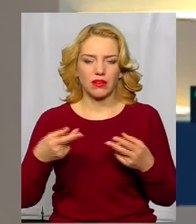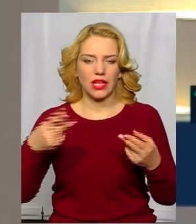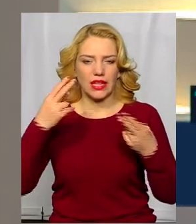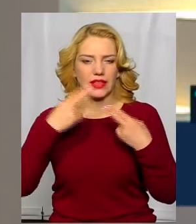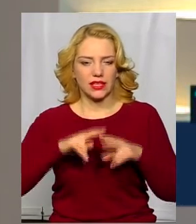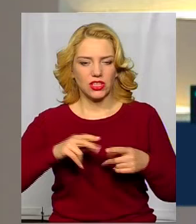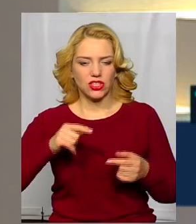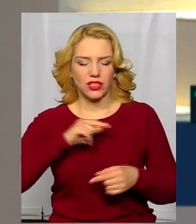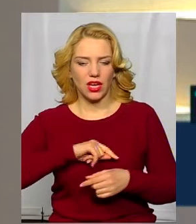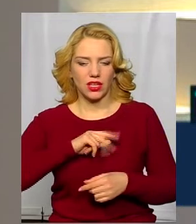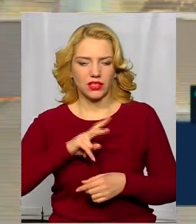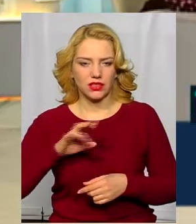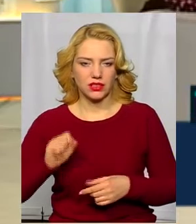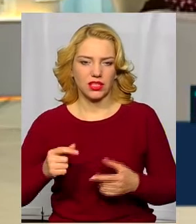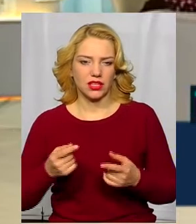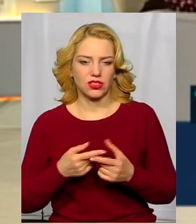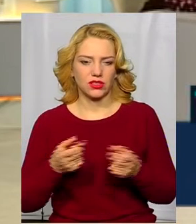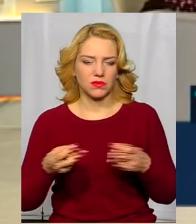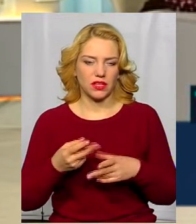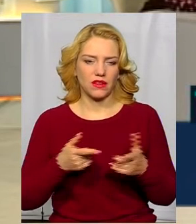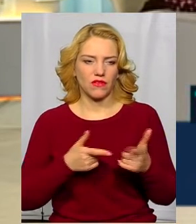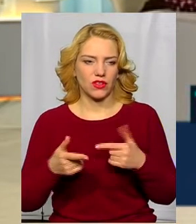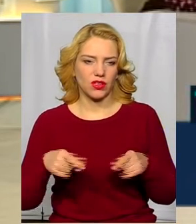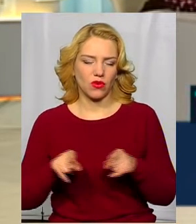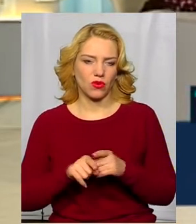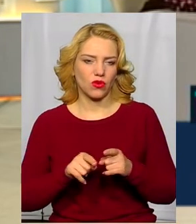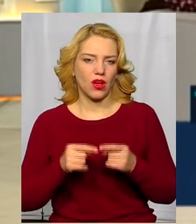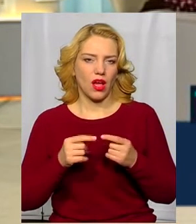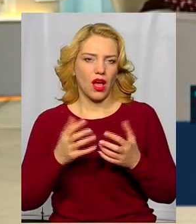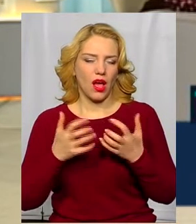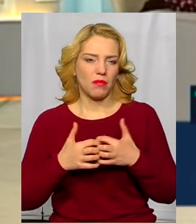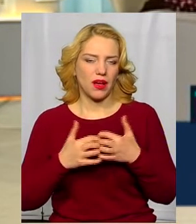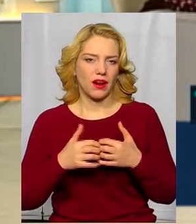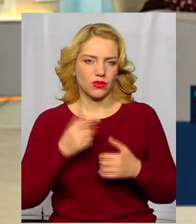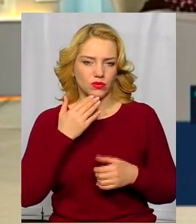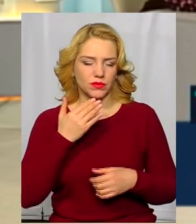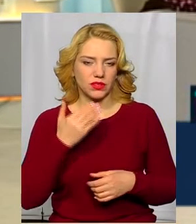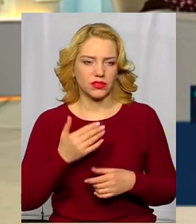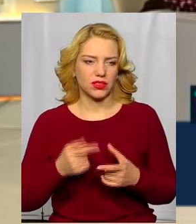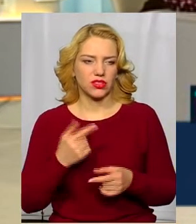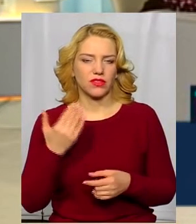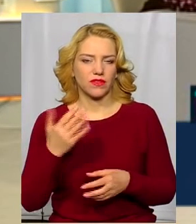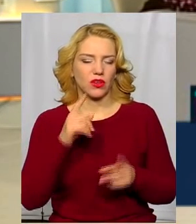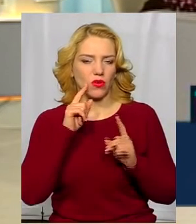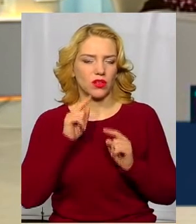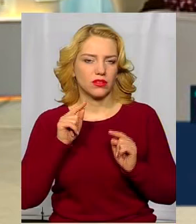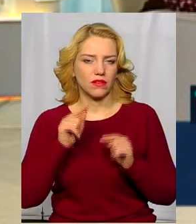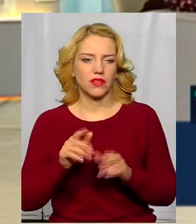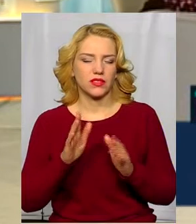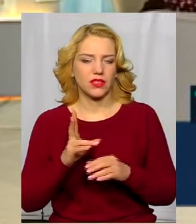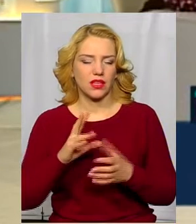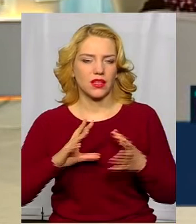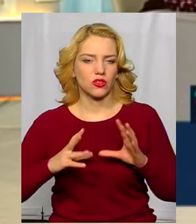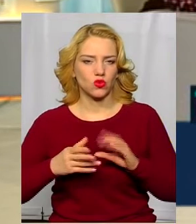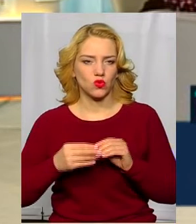там виготовлення у цього апарату? Нічого такого. Чи ви орієнтувалися тільки на